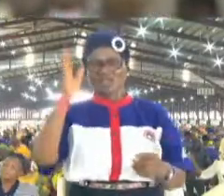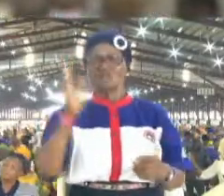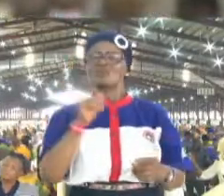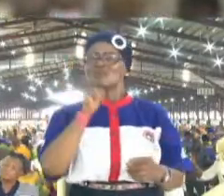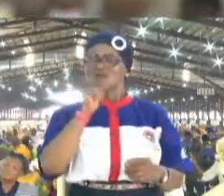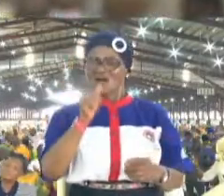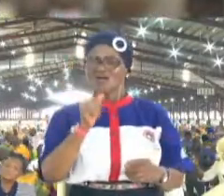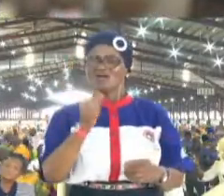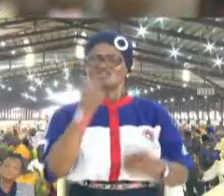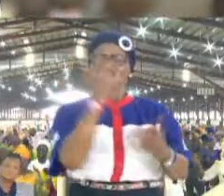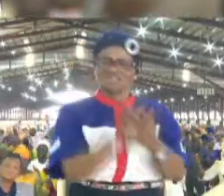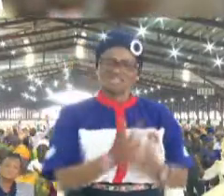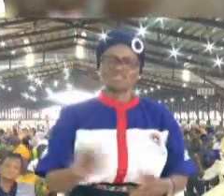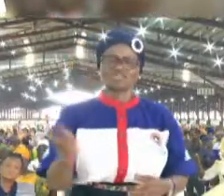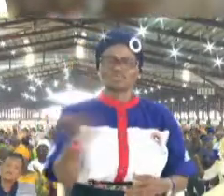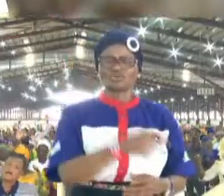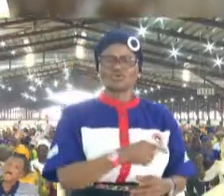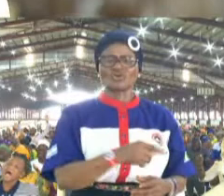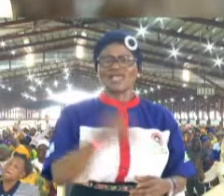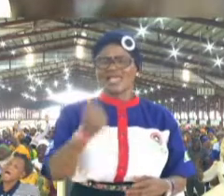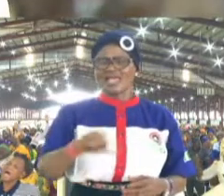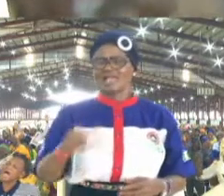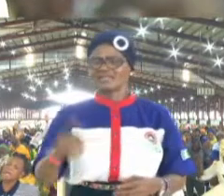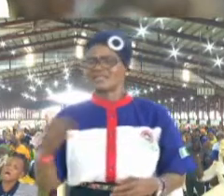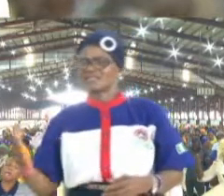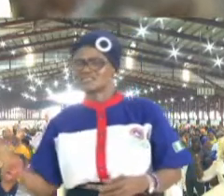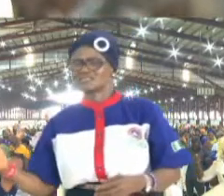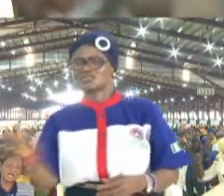Gbogbo tẹ bá ń bè lọ́wọ́ Ọlọ́run wọn máa fi iná dá yín lóhùn.